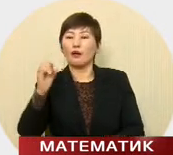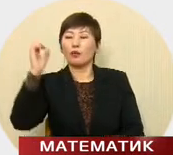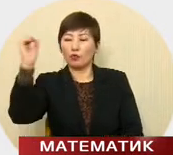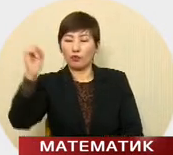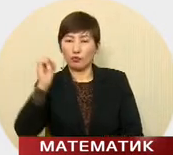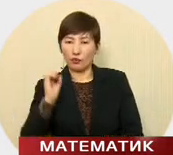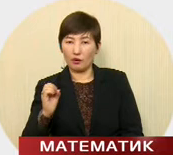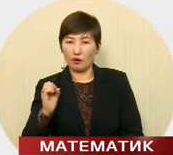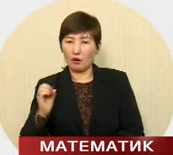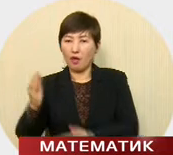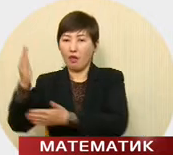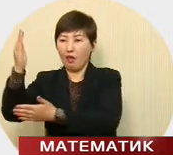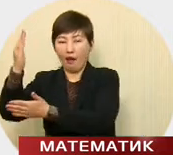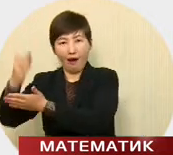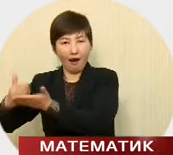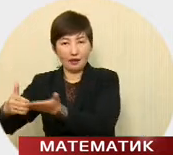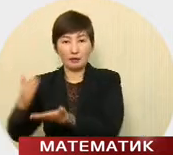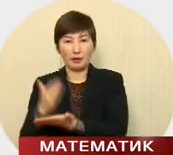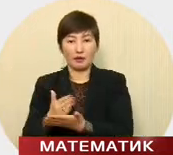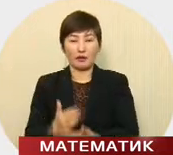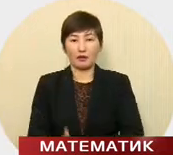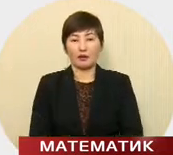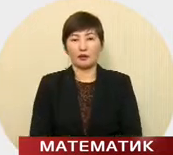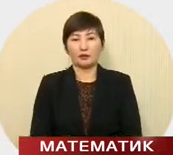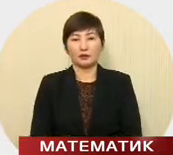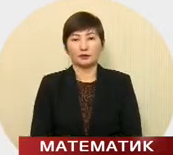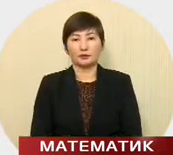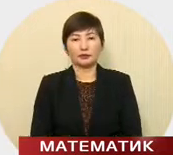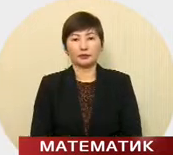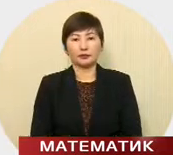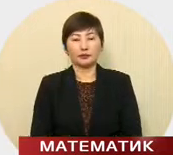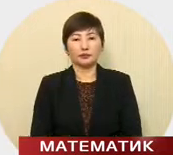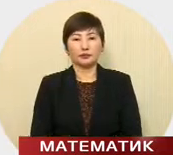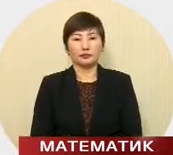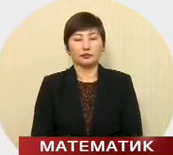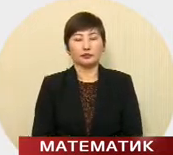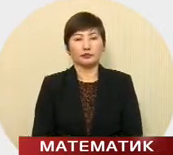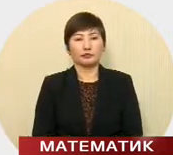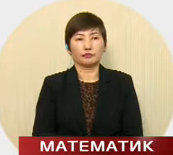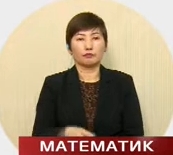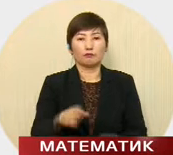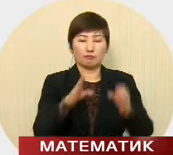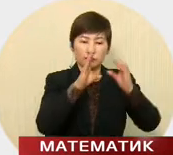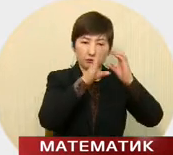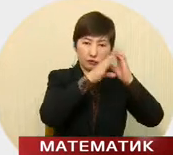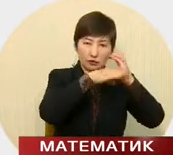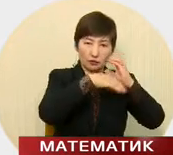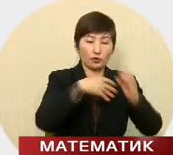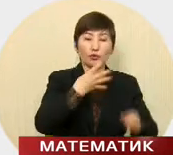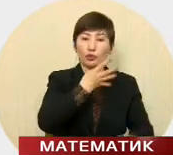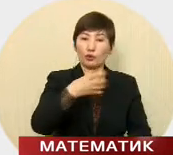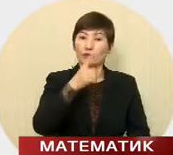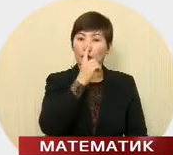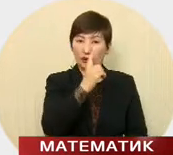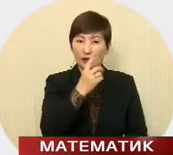50% хагас байна гэж харж байна энэ дэр. За эсвэл нийт дугуйн бас 1/4 хэсэг гэдгийг харж байна.